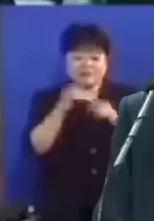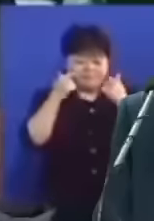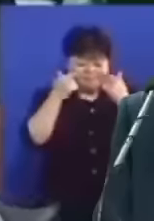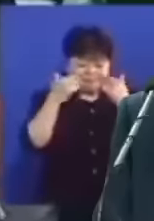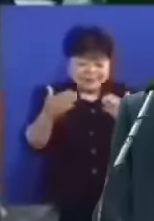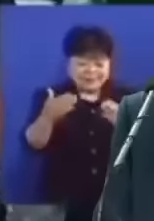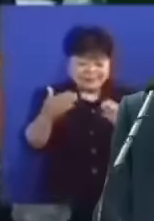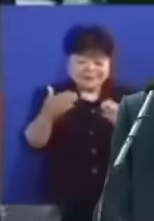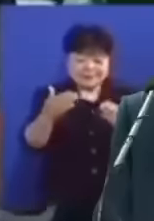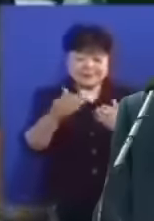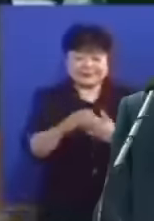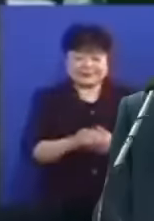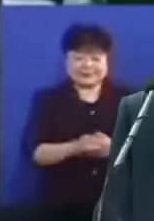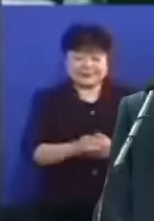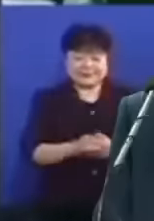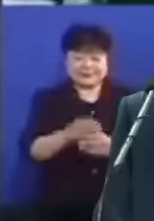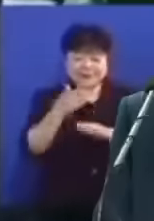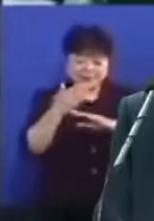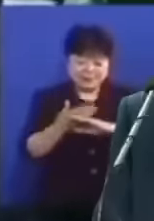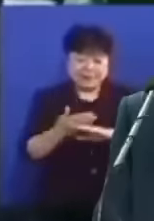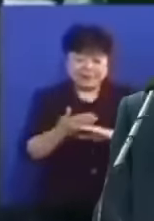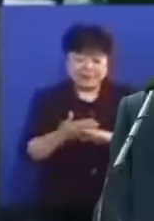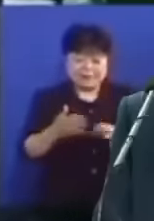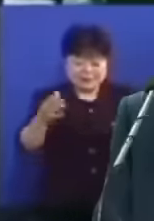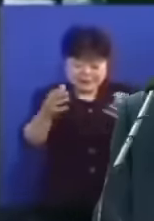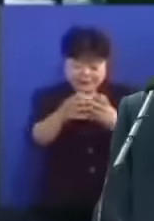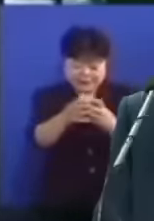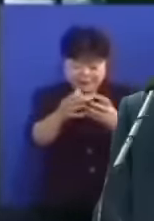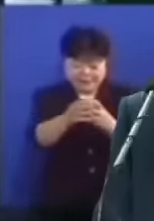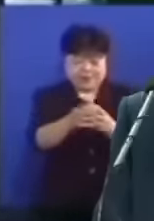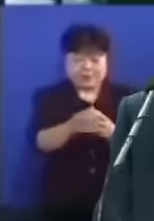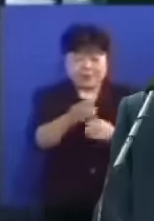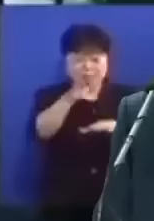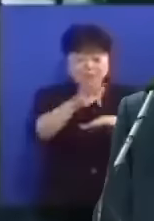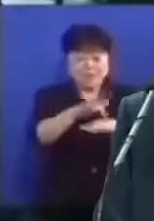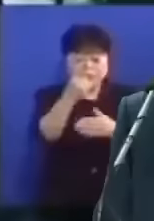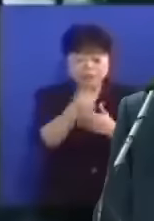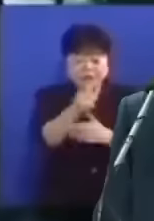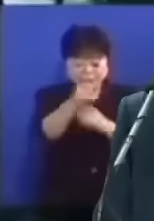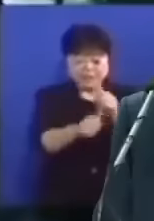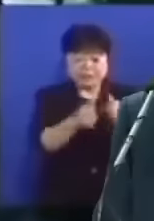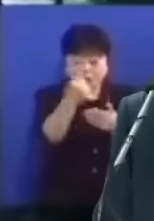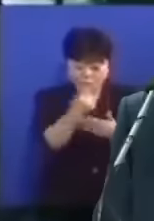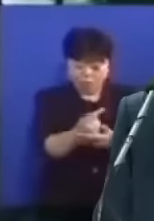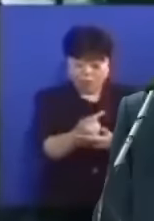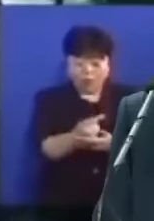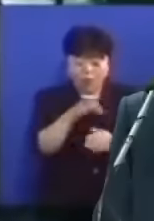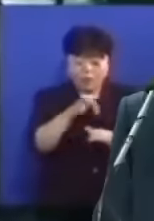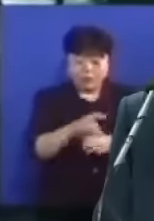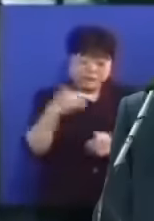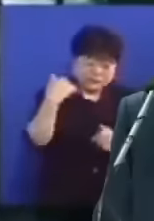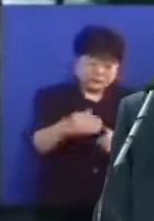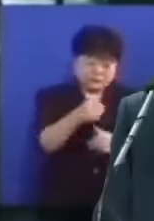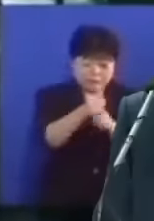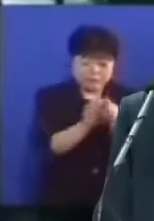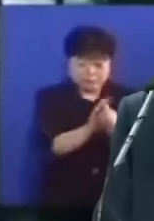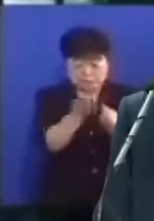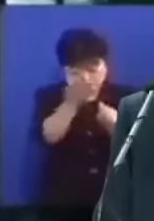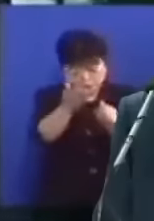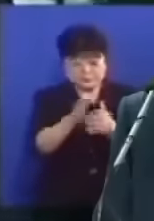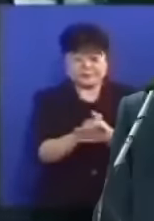반드시 정반합이 이루어지는 것입니다. 마귀가 오면 하나님도 오시고 마귀가 치면 하나님 치료해